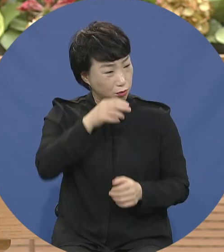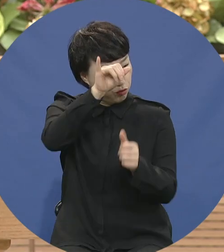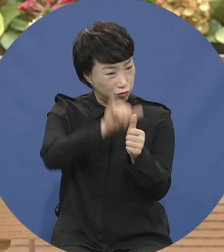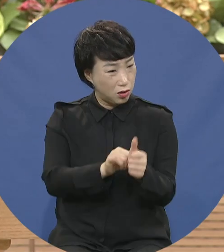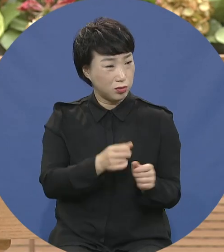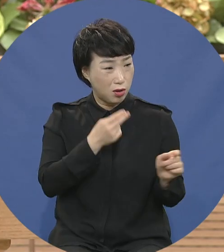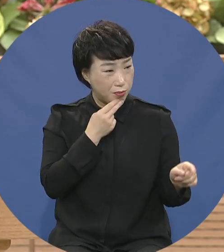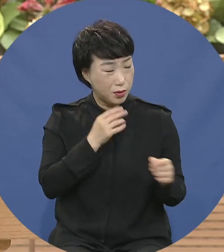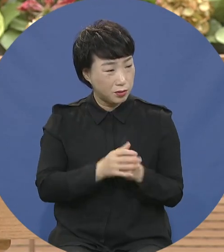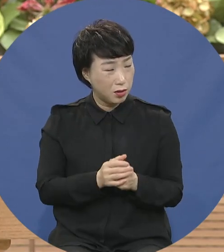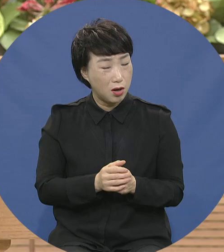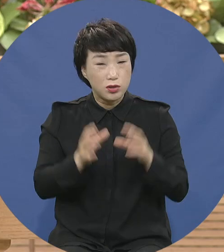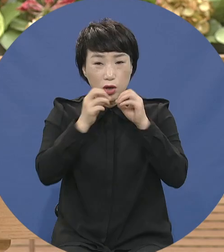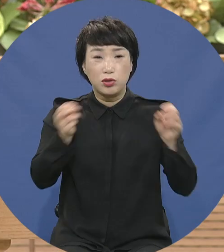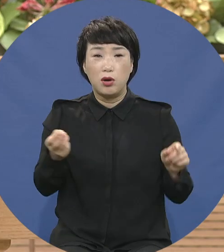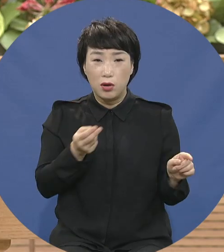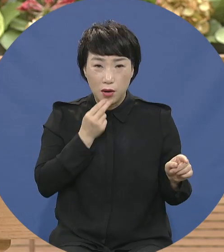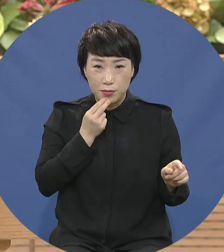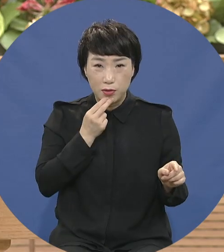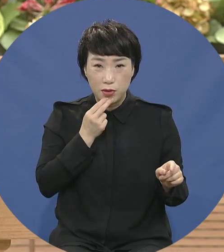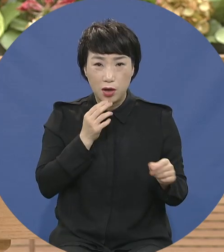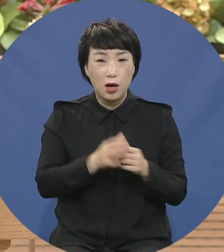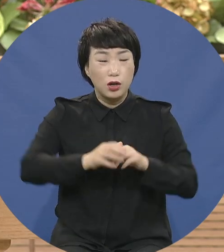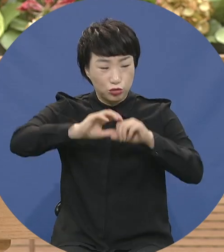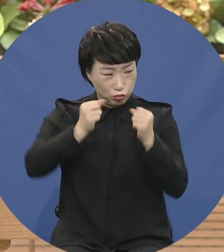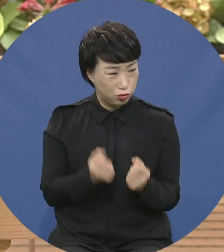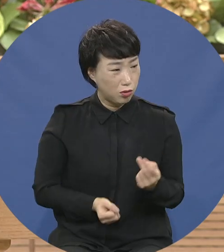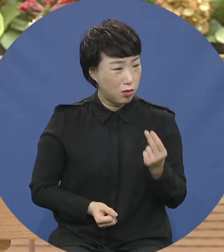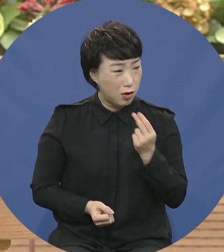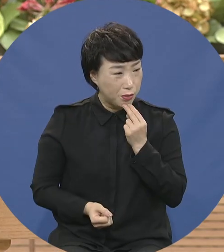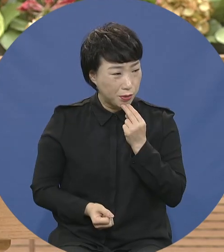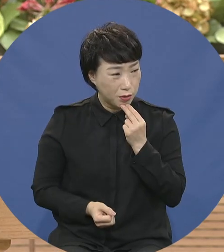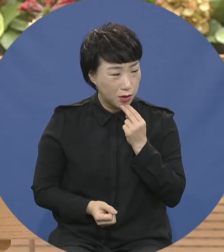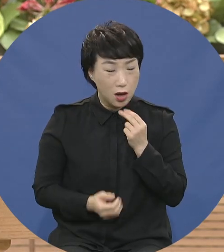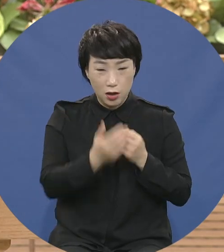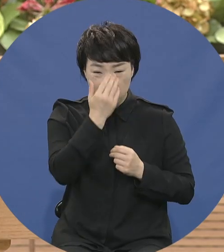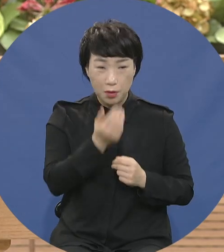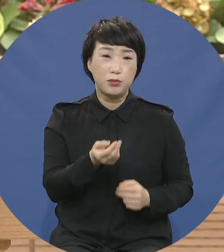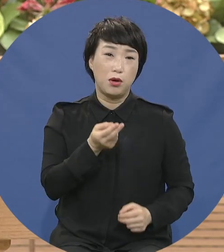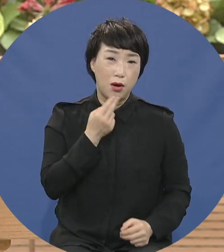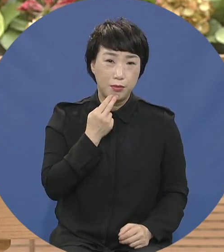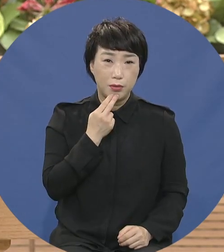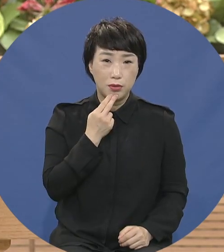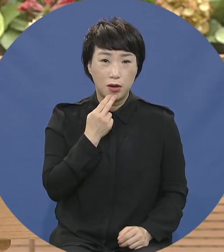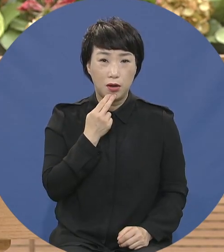충성도 없었어, 전도도 없었어, 순종도 없었어, 겸손도 없었어.